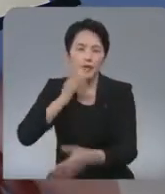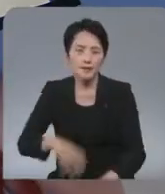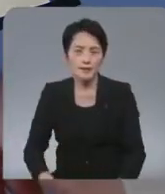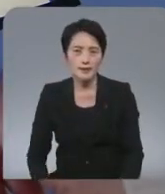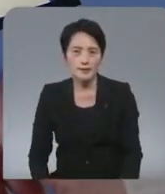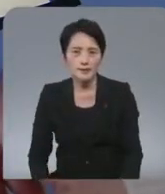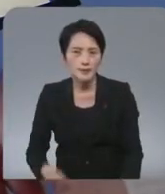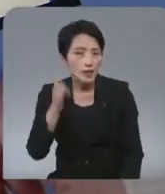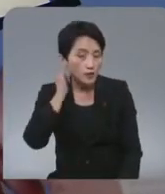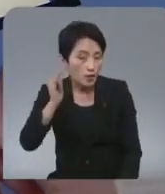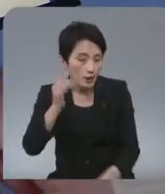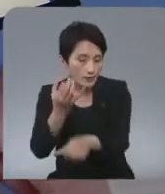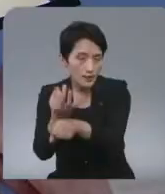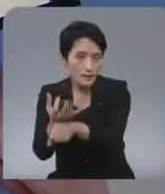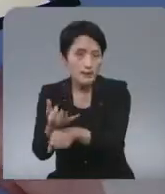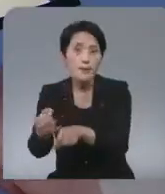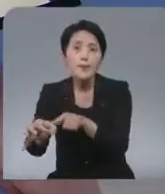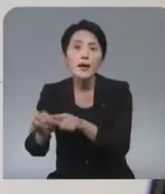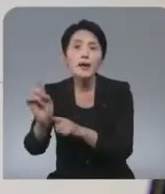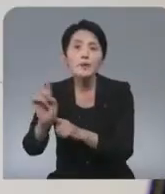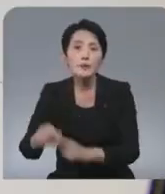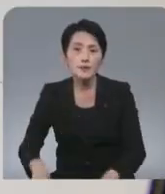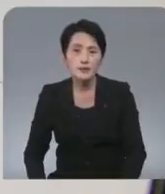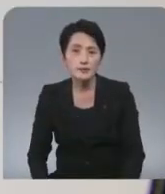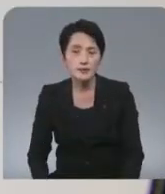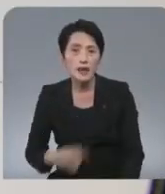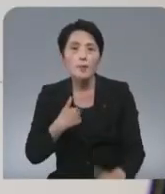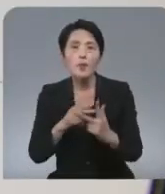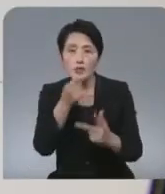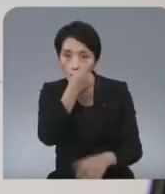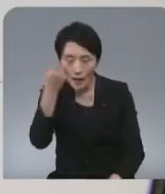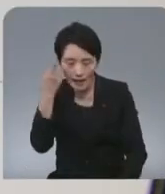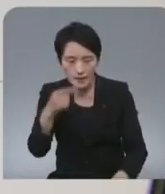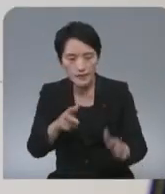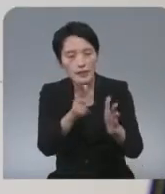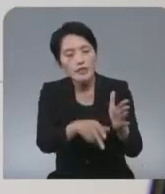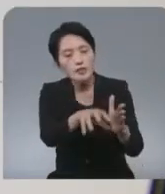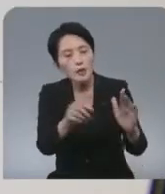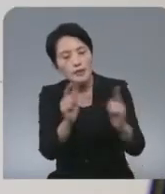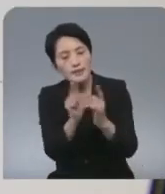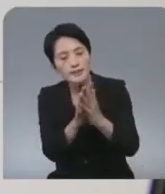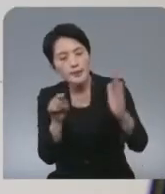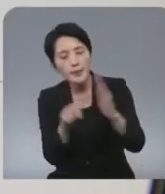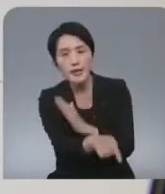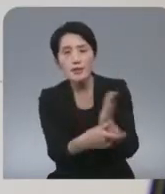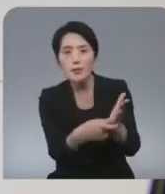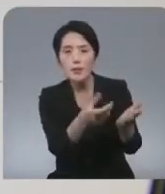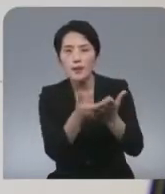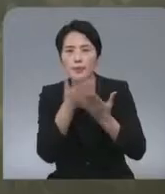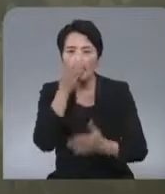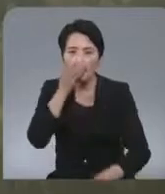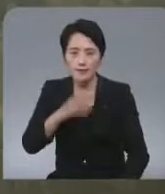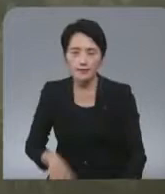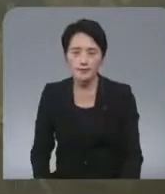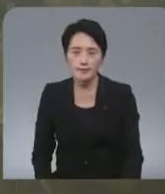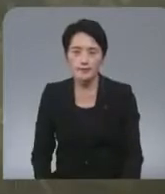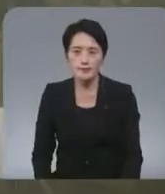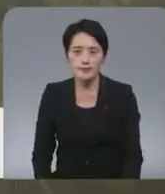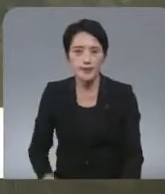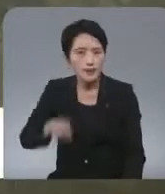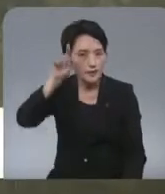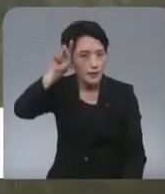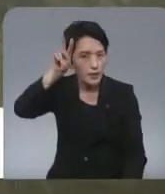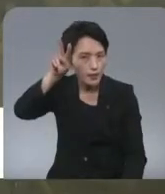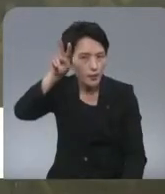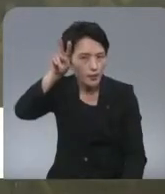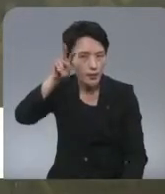售湖南、全罗、江陵、长相、中央、太白、岭东、京春线车票，一人最多